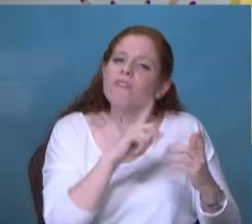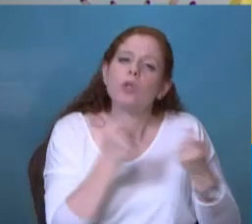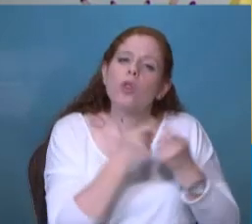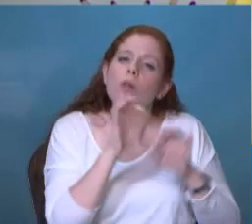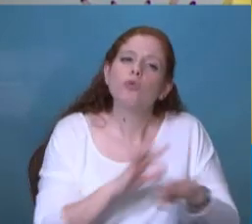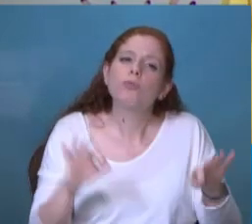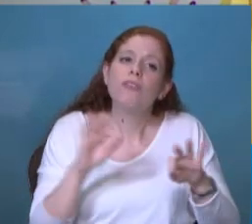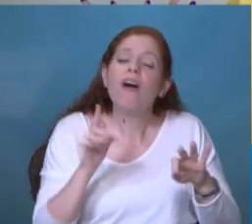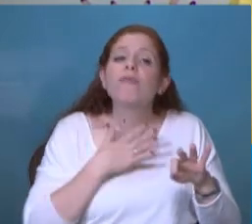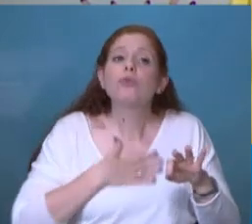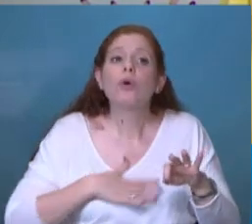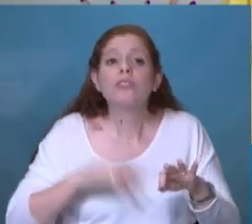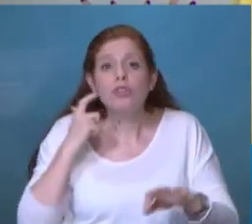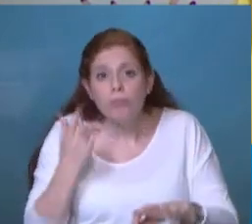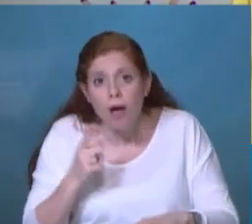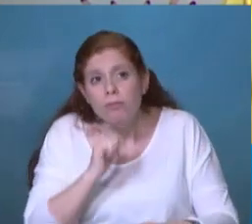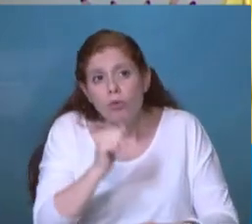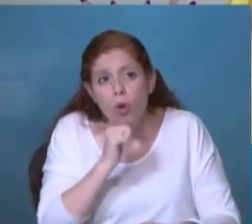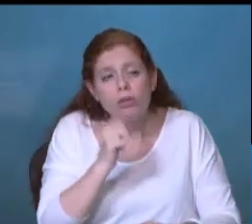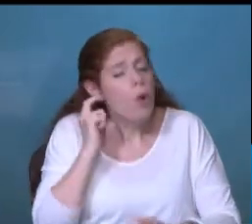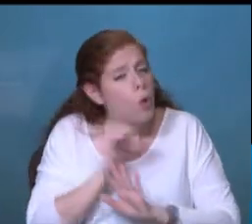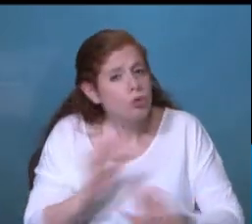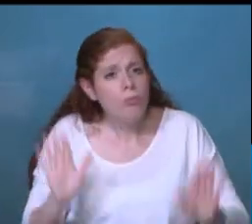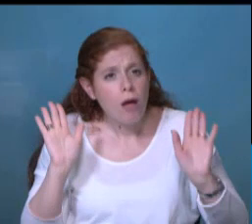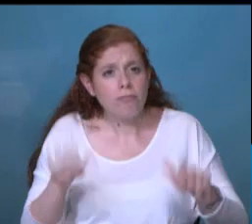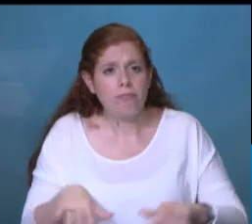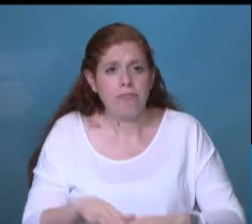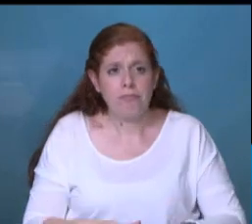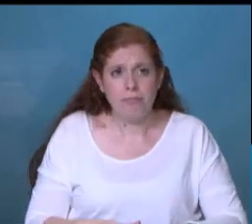דבר, מי שרוצה ישמע אותך, מי שלא רוצה לא ישמע אותך.